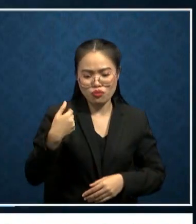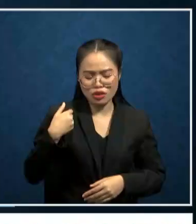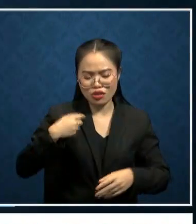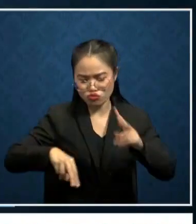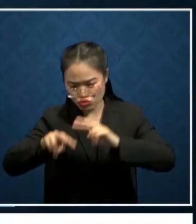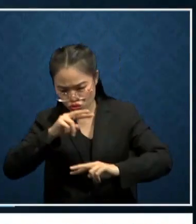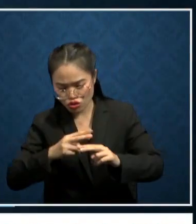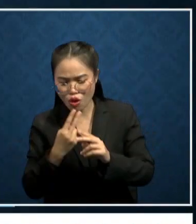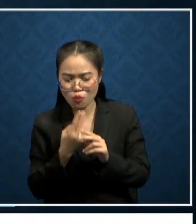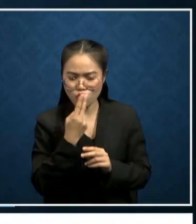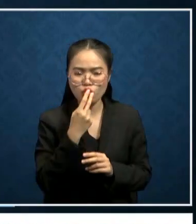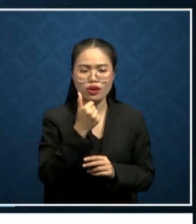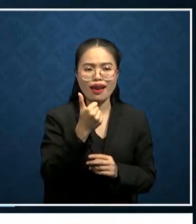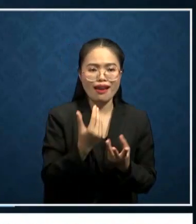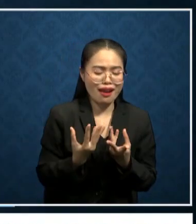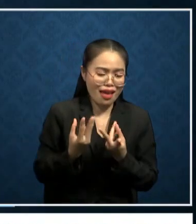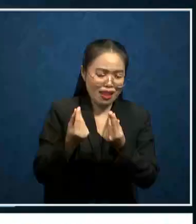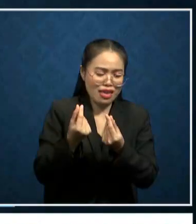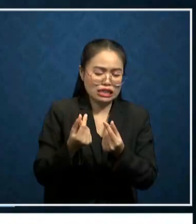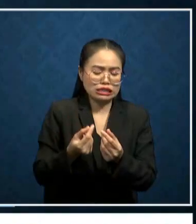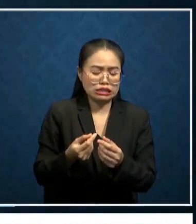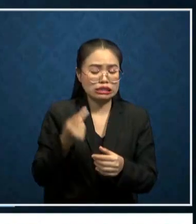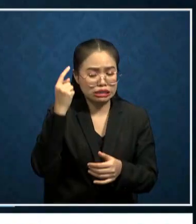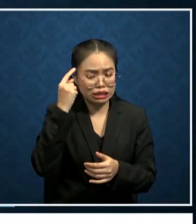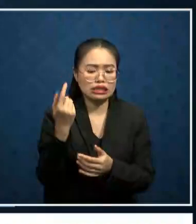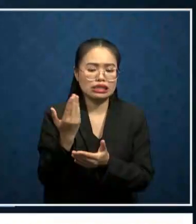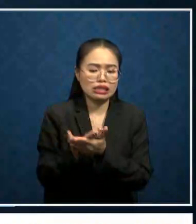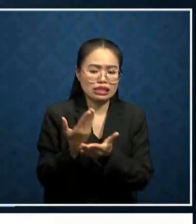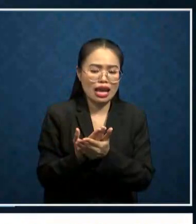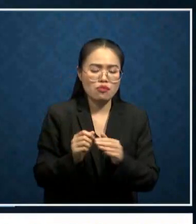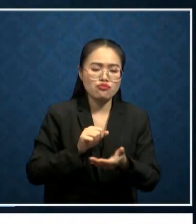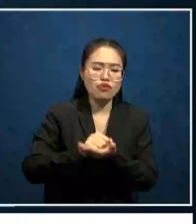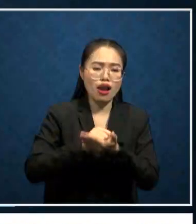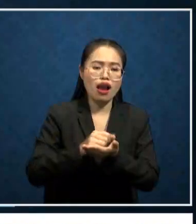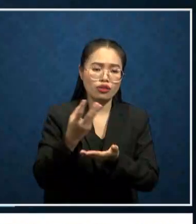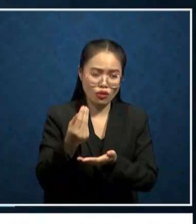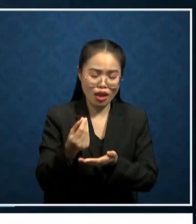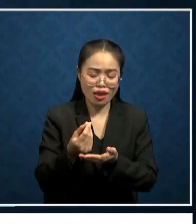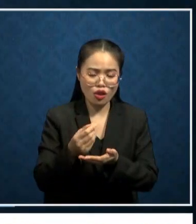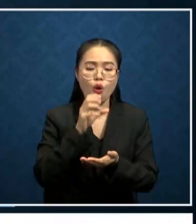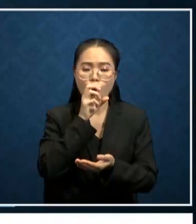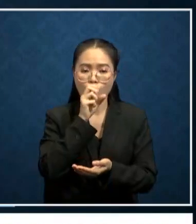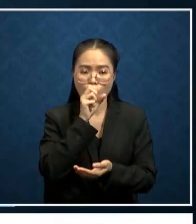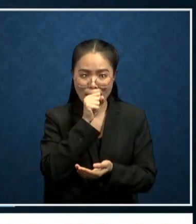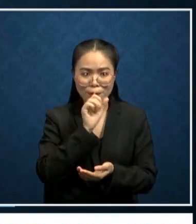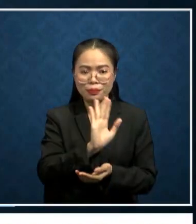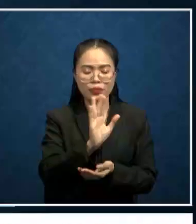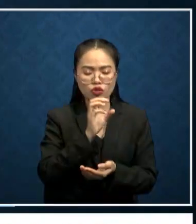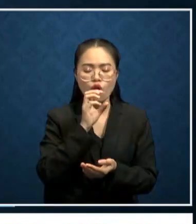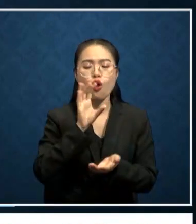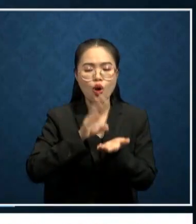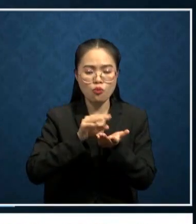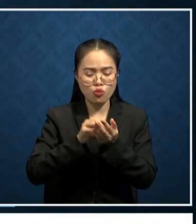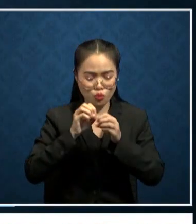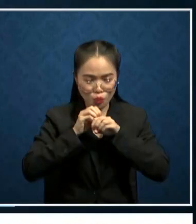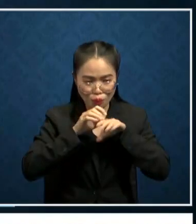ใสสามารถชี้แจงในรายละเอียดค่าคิดค่าใช้บริการได้อย่างชัดเจนนะครับเปิดเผยได้สร้างความเข้าใจให้